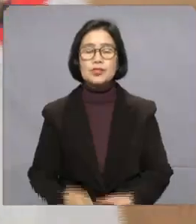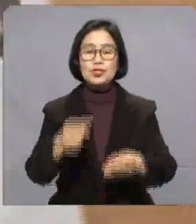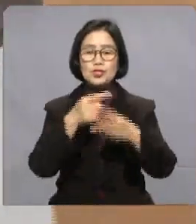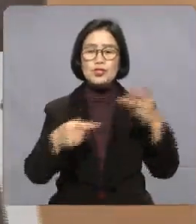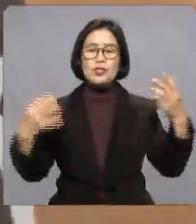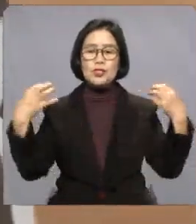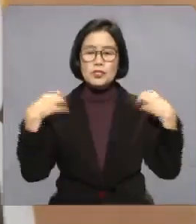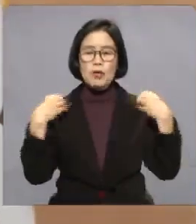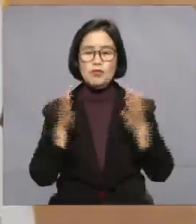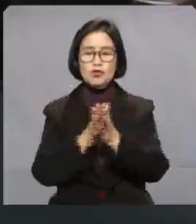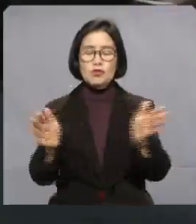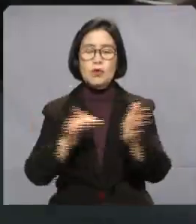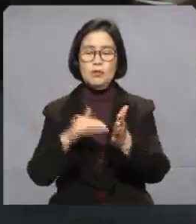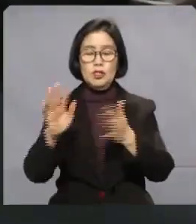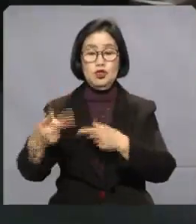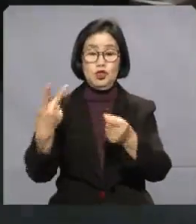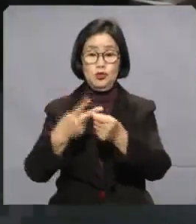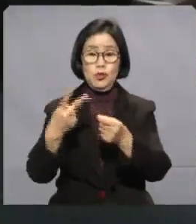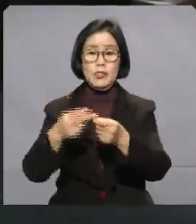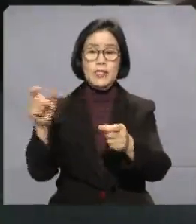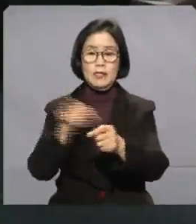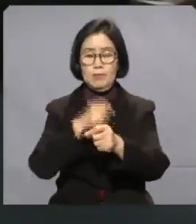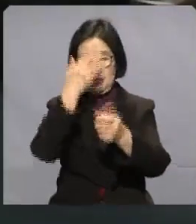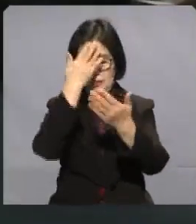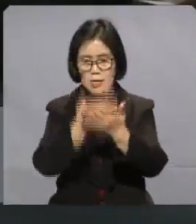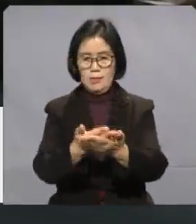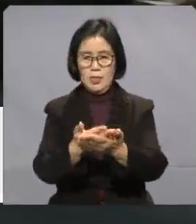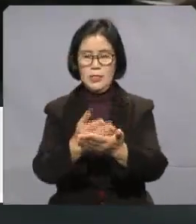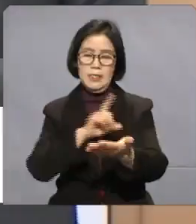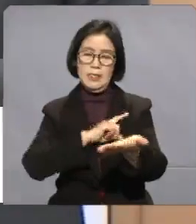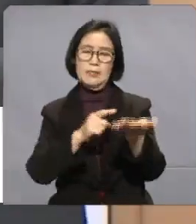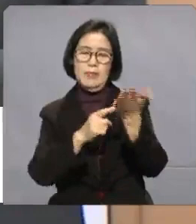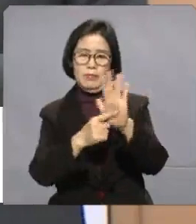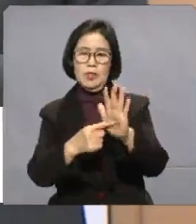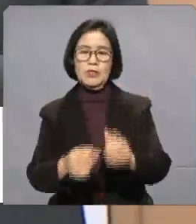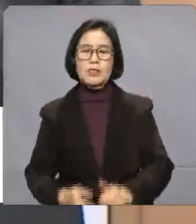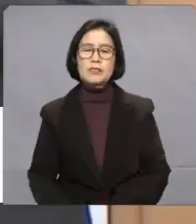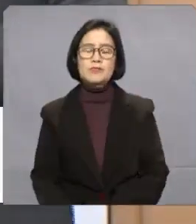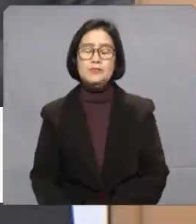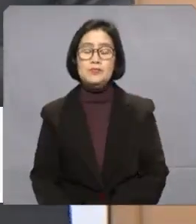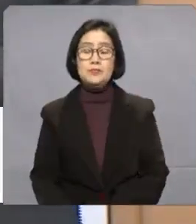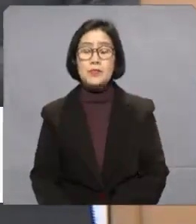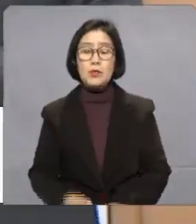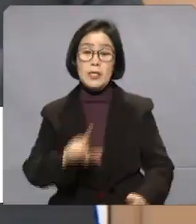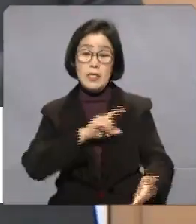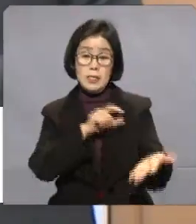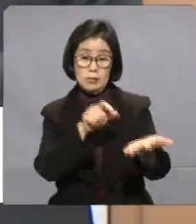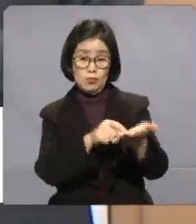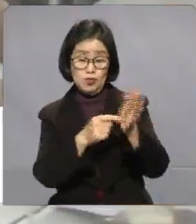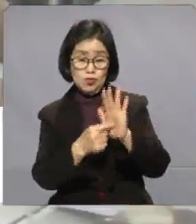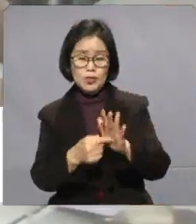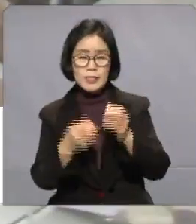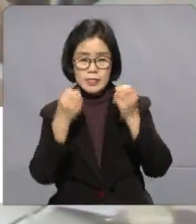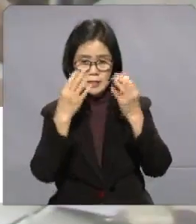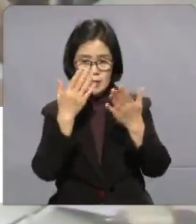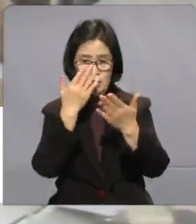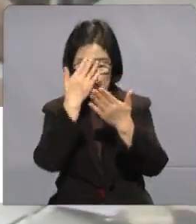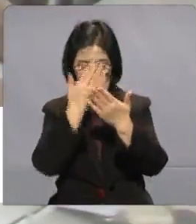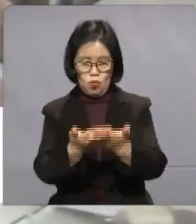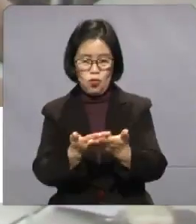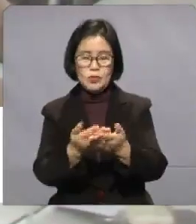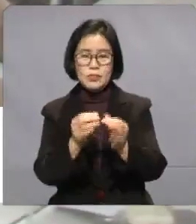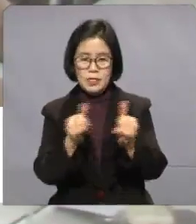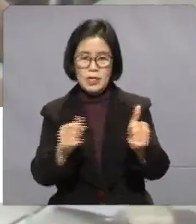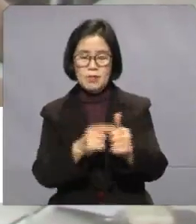윤석열 정부 출범 이후 두 번째 특별 사면 대상자가 발표됐습니다. 이번에 이름을 올린 신년 특별 사면 복권